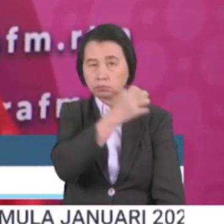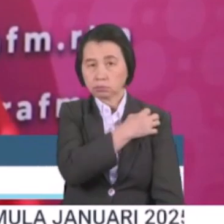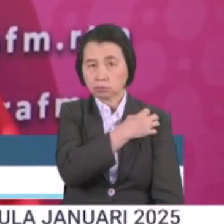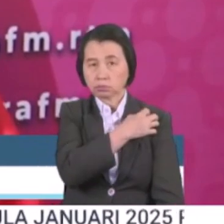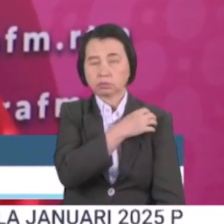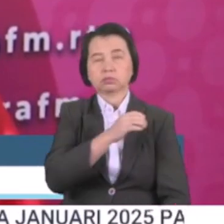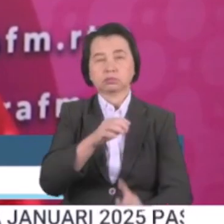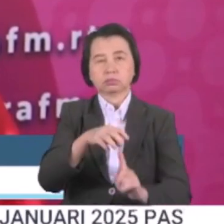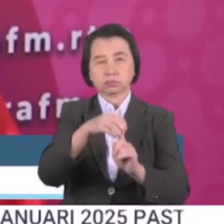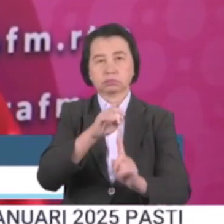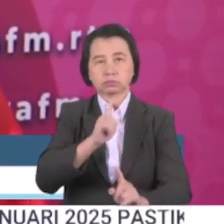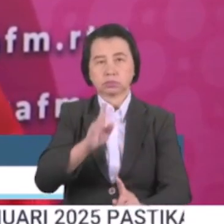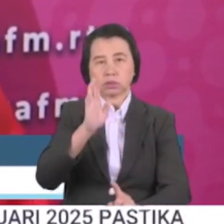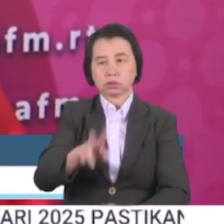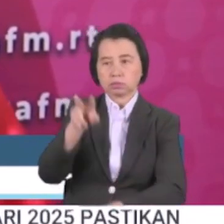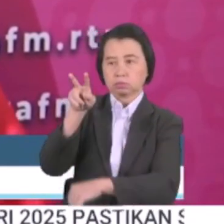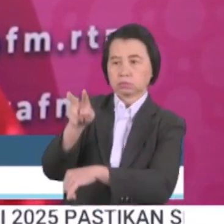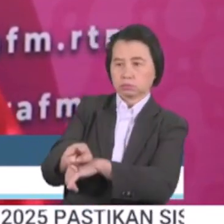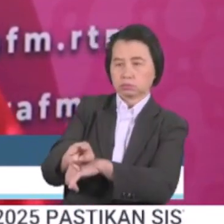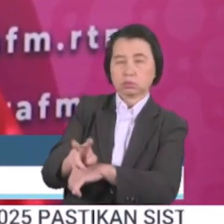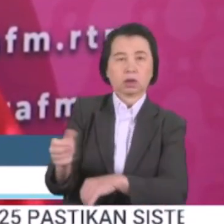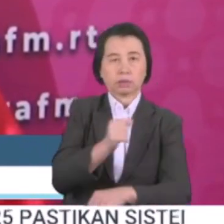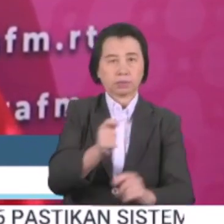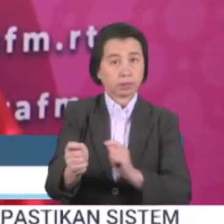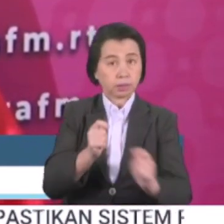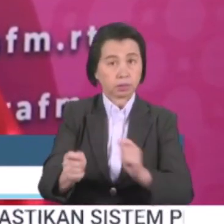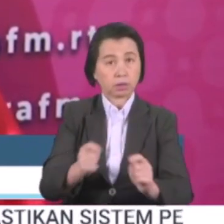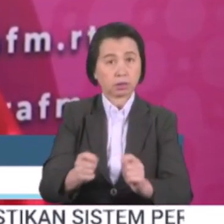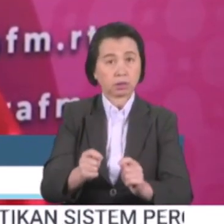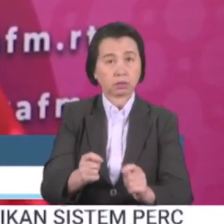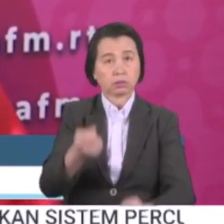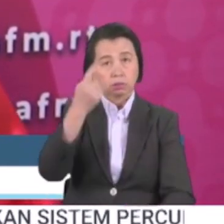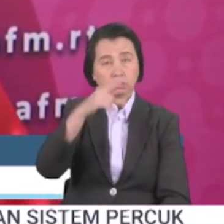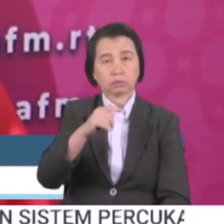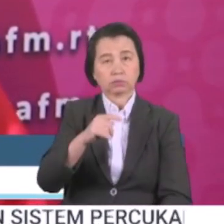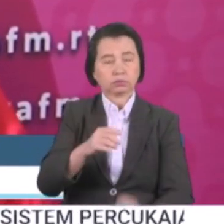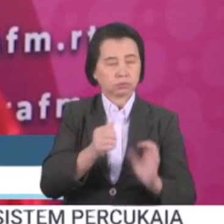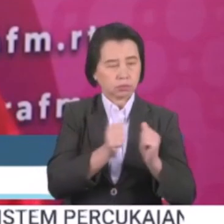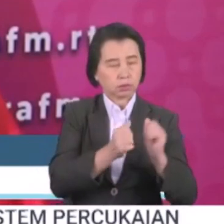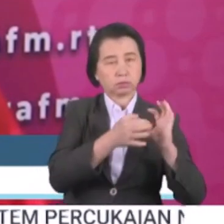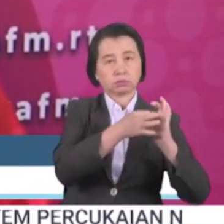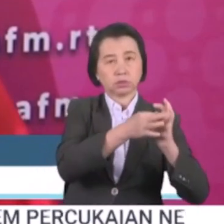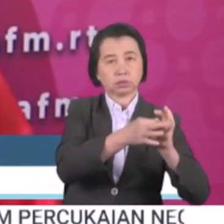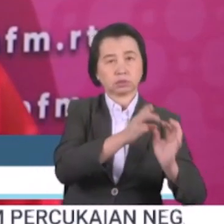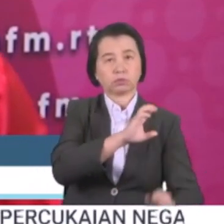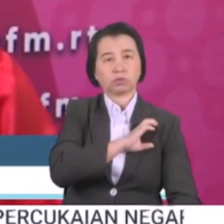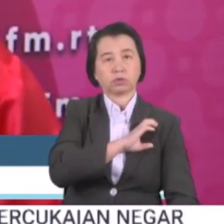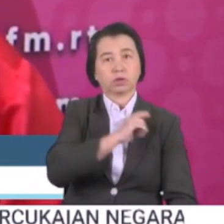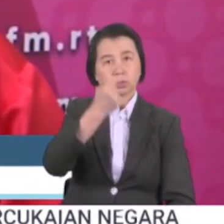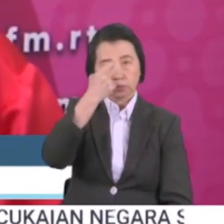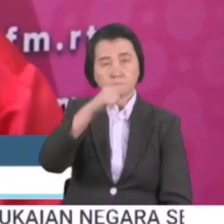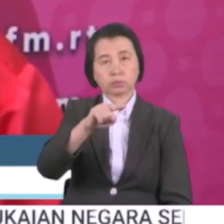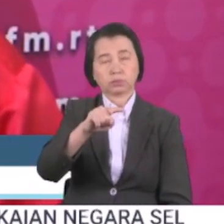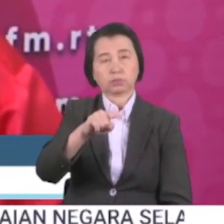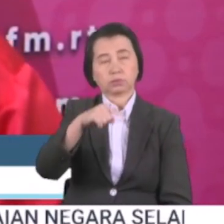di Jabatan Agama Islam akan memantau dan akan mengambil tindakan lah, untuk dengan kerjasama polis juga